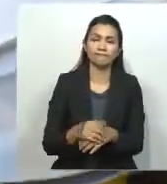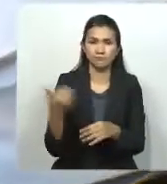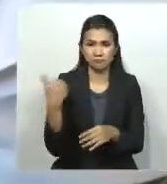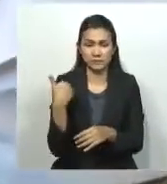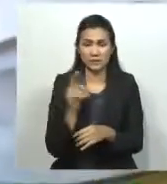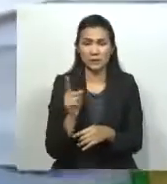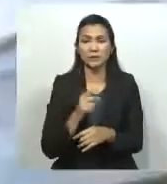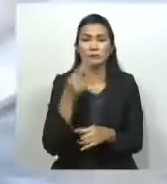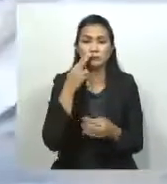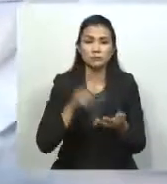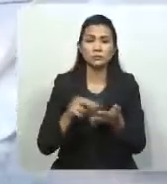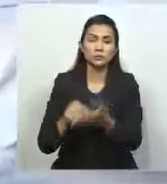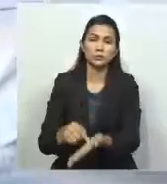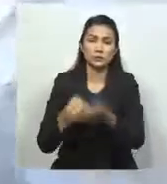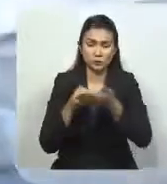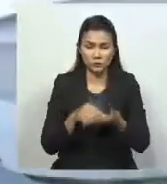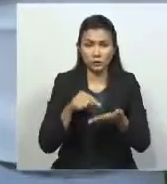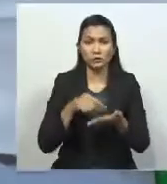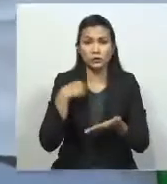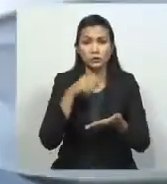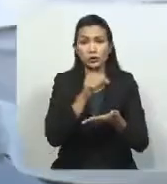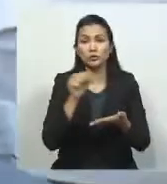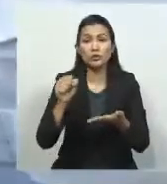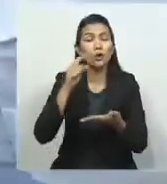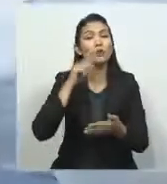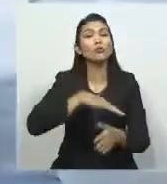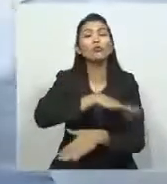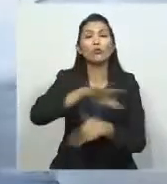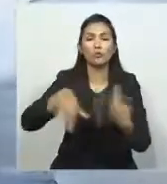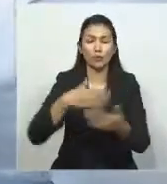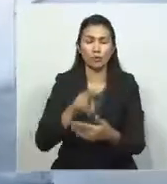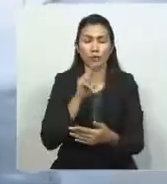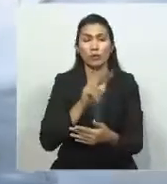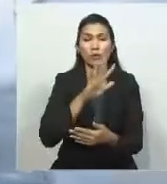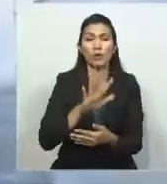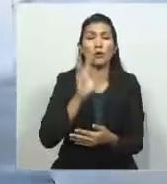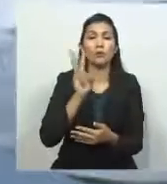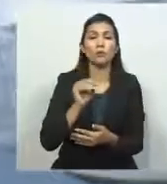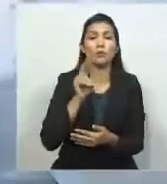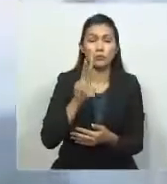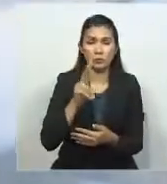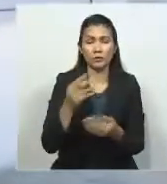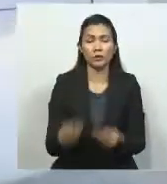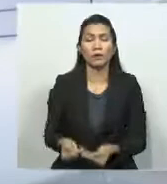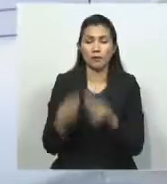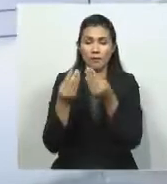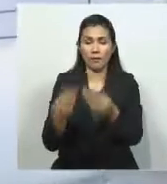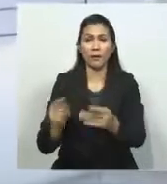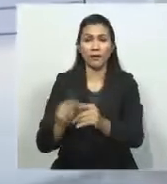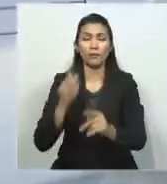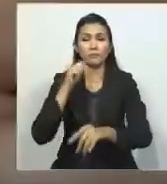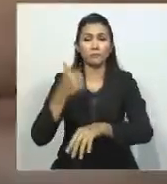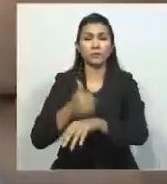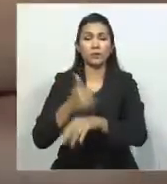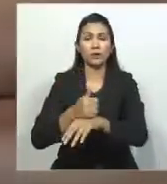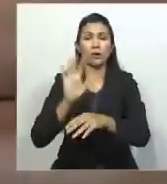ได้มีหนังสือเรื่องของการเตรียมการเลือกตั้งส.ส.เป็นการทั่วไปปี2562แจ้งไปยังผู้อำนวยการการเลือกตั้ง